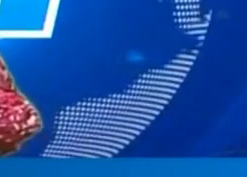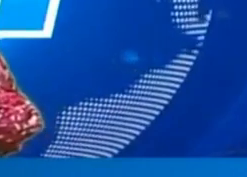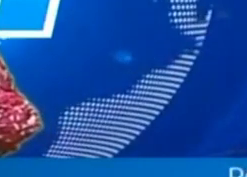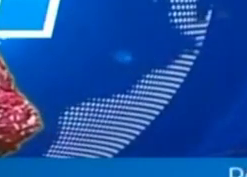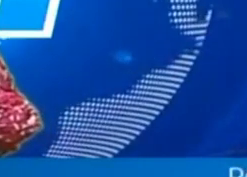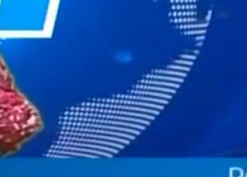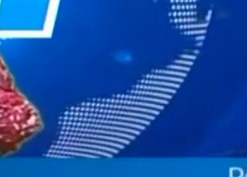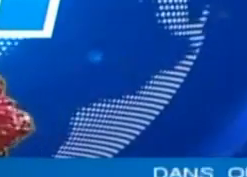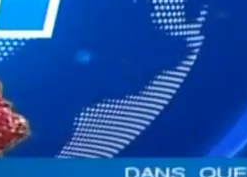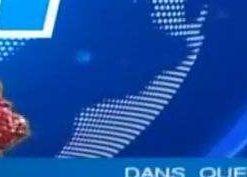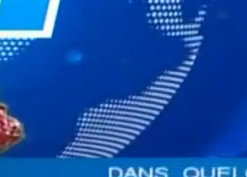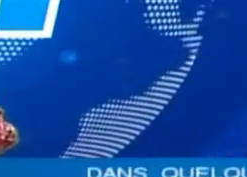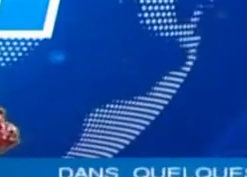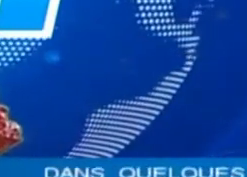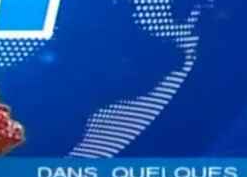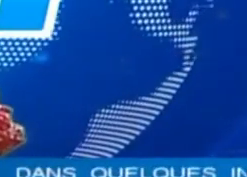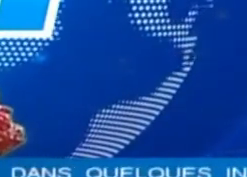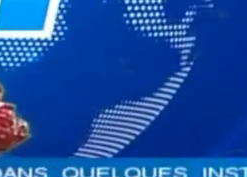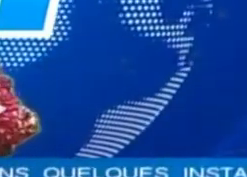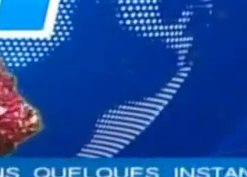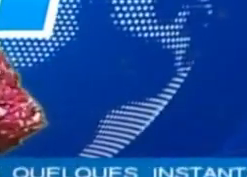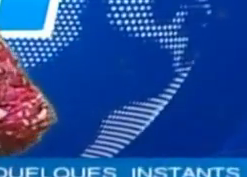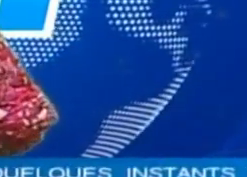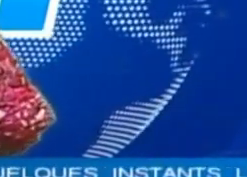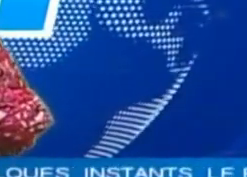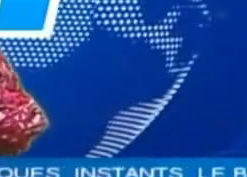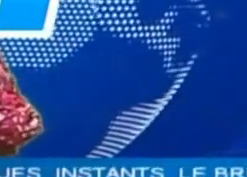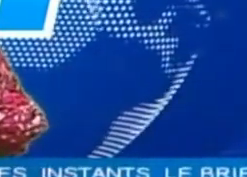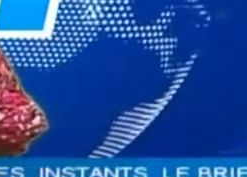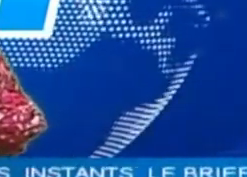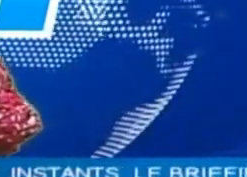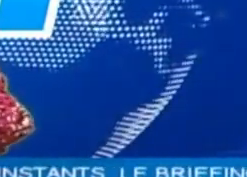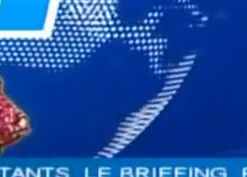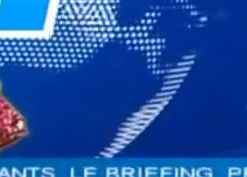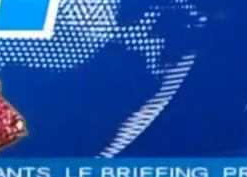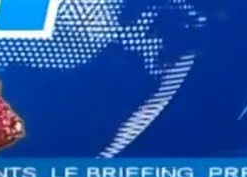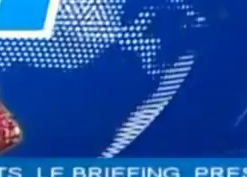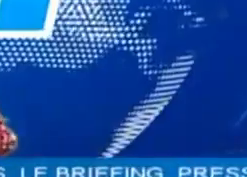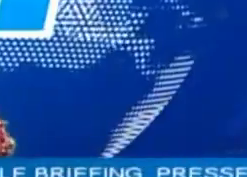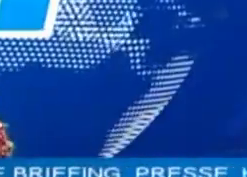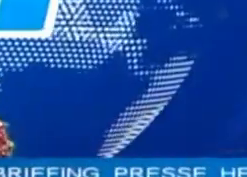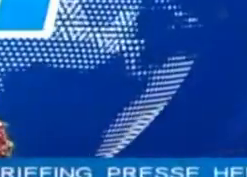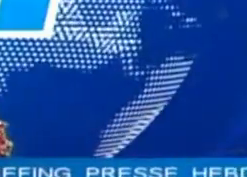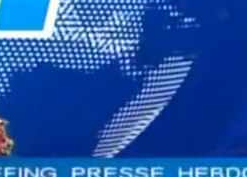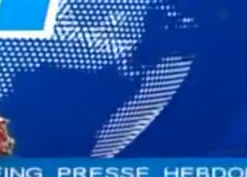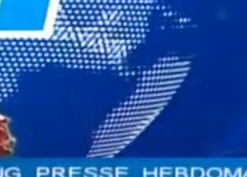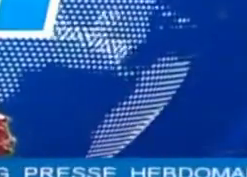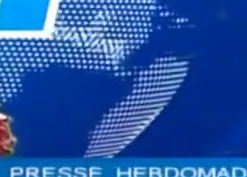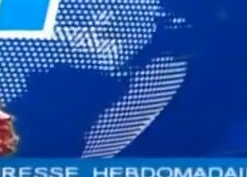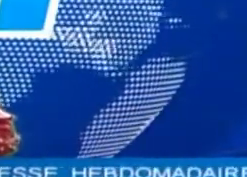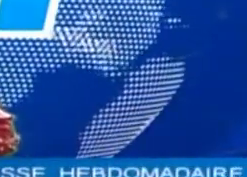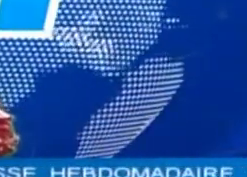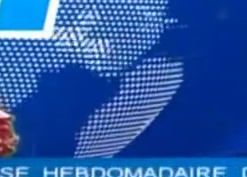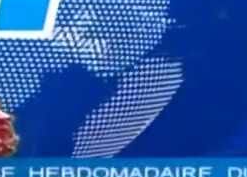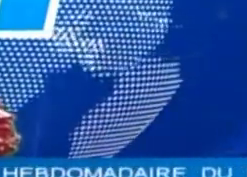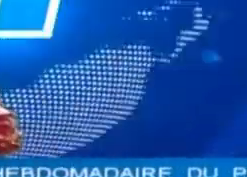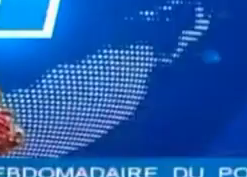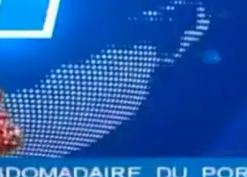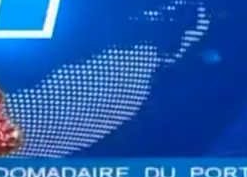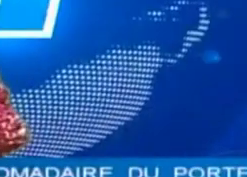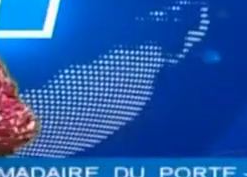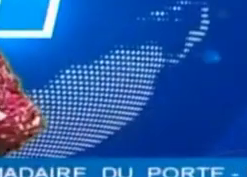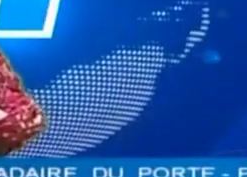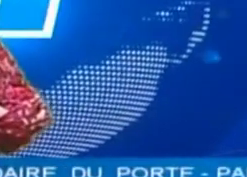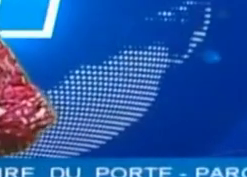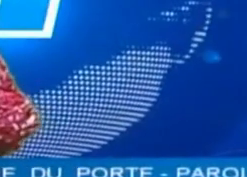À l'agression rwandaise, Kinshasa a notifié ce lundi l'ambassadeur rwandais qui a aussitôt quitté le territoire